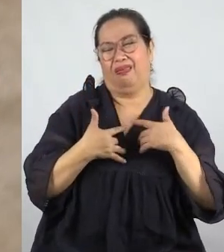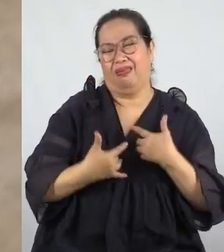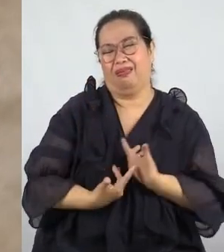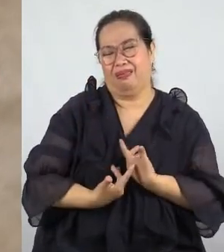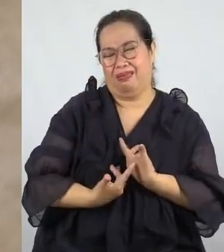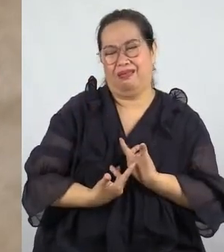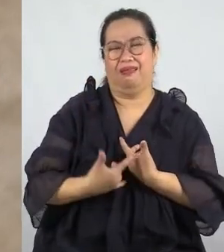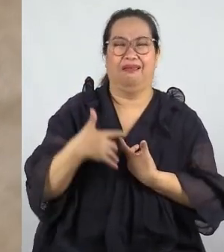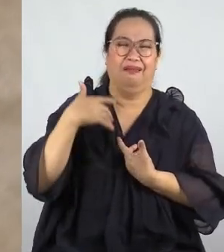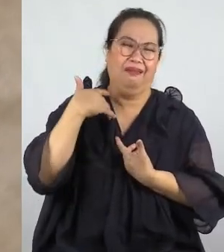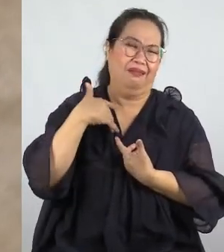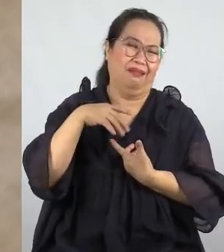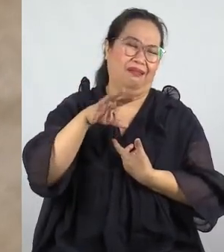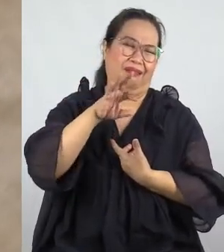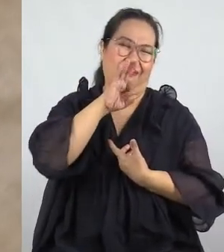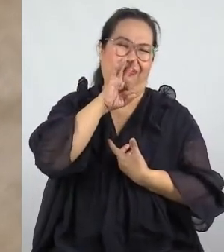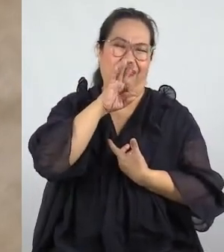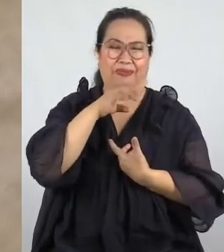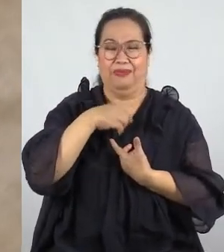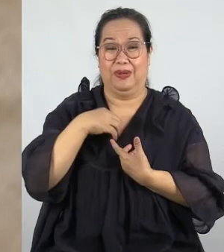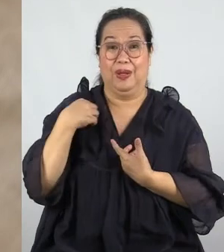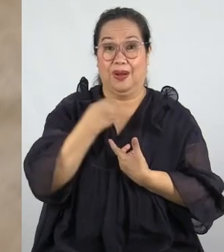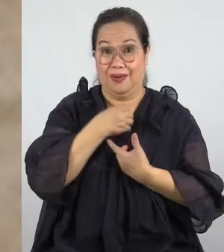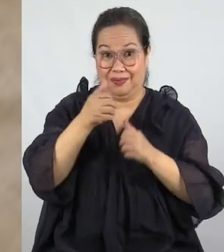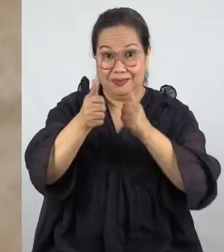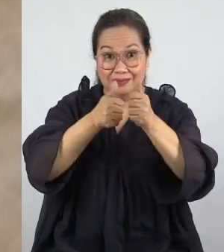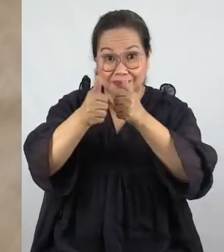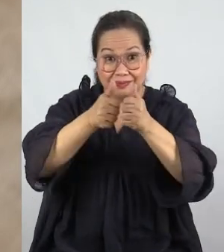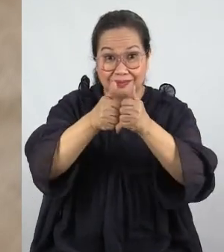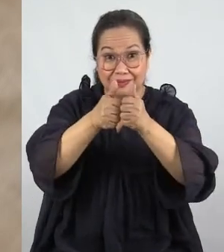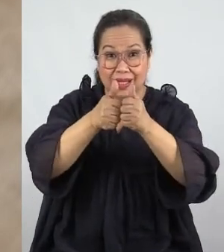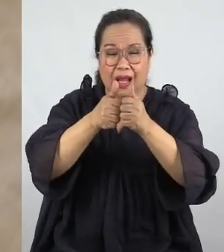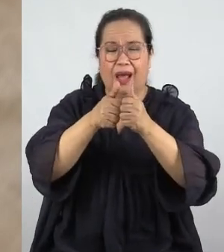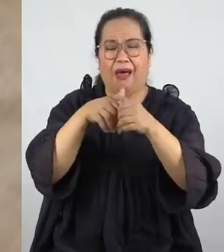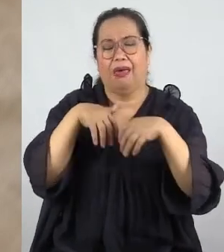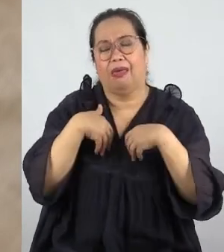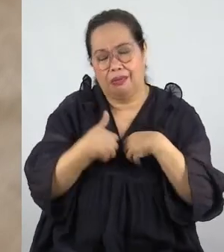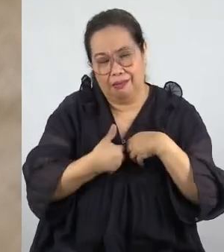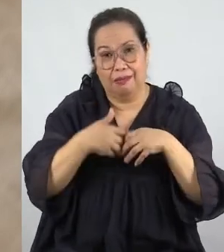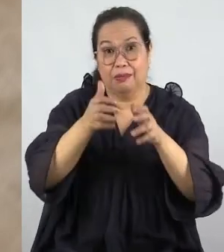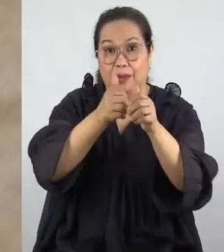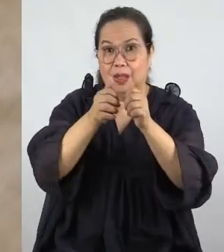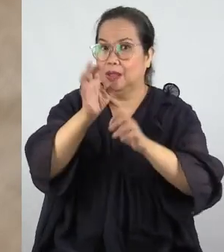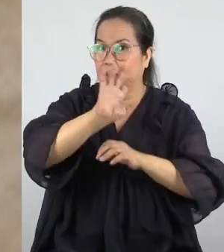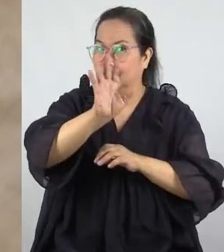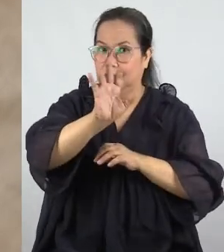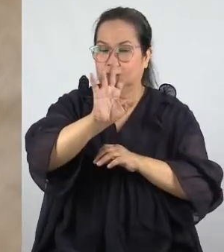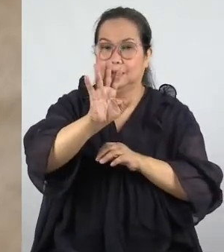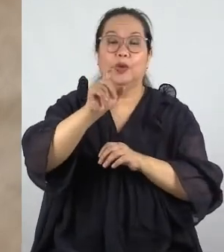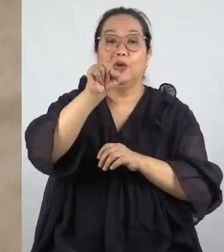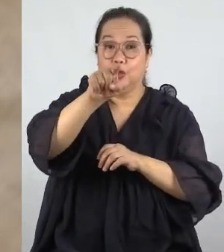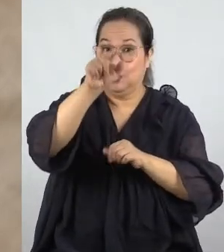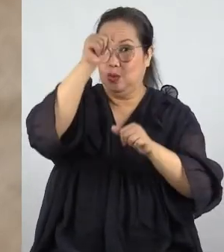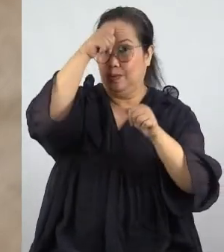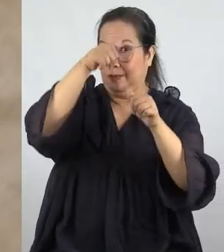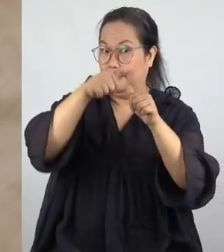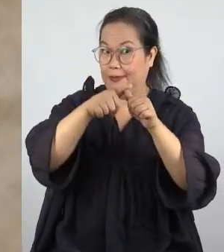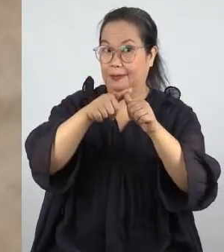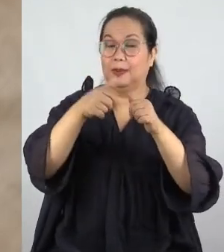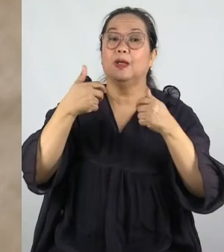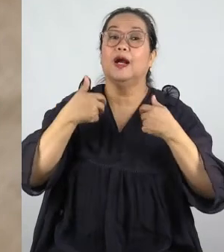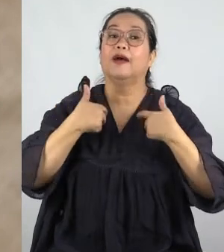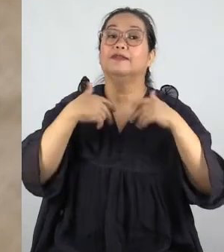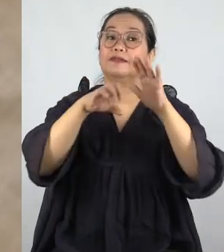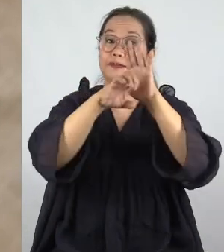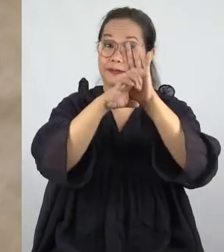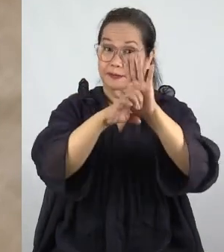mapagod sa ating pagtakbo sa buhay Kristiyano. Tandaan natin na may mga